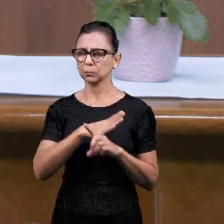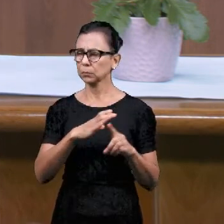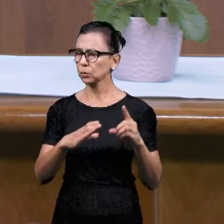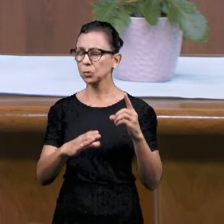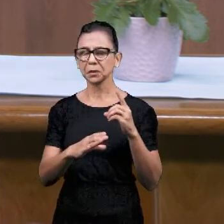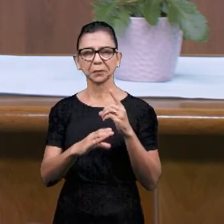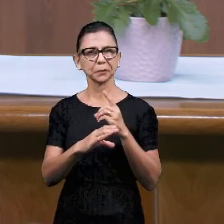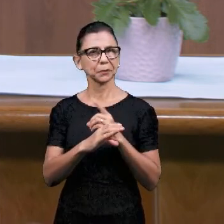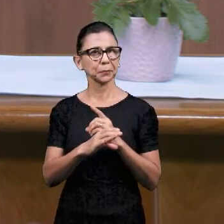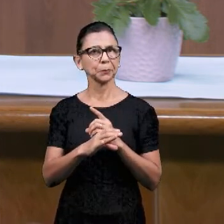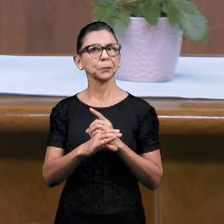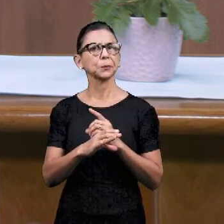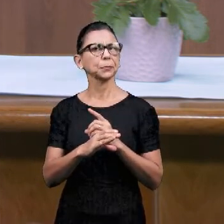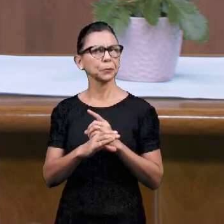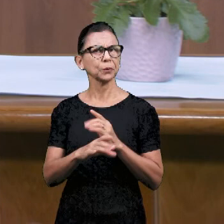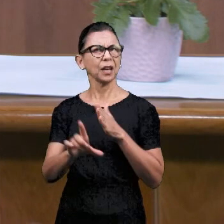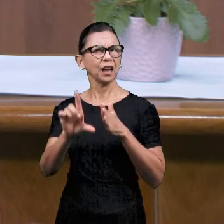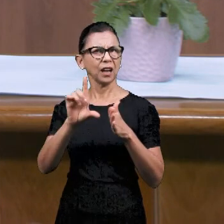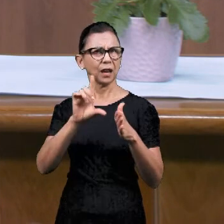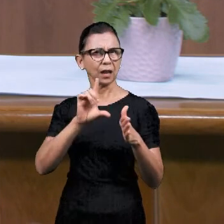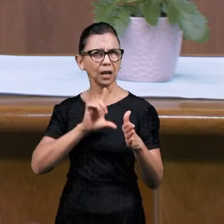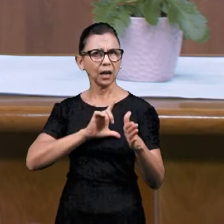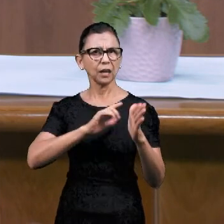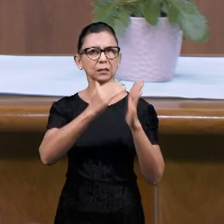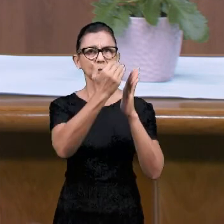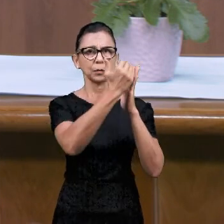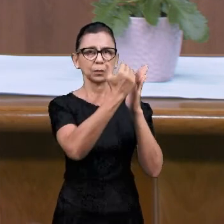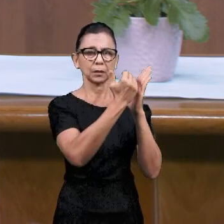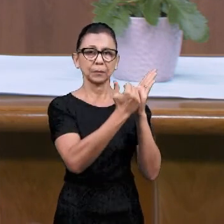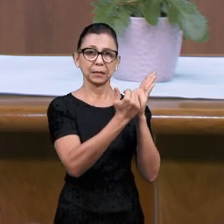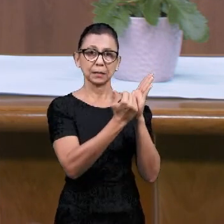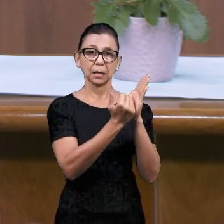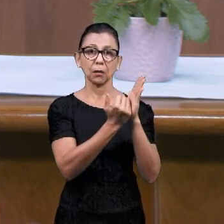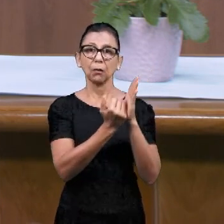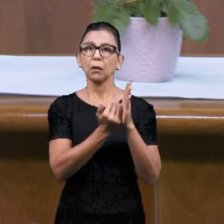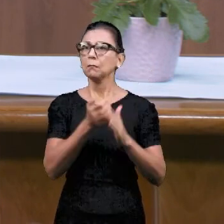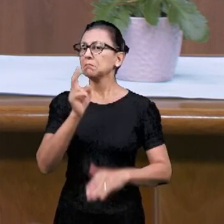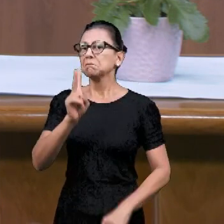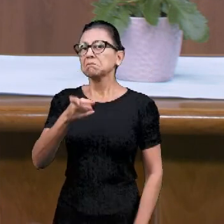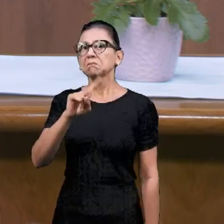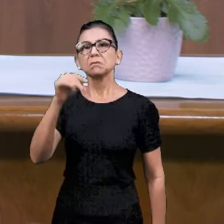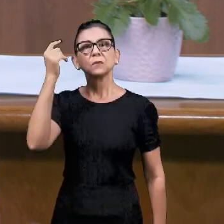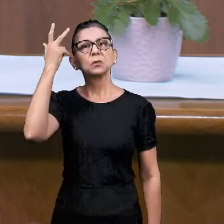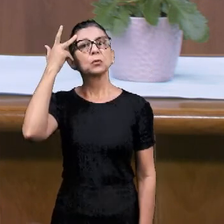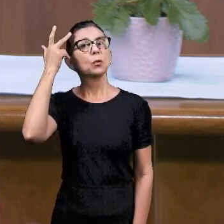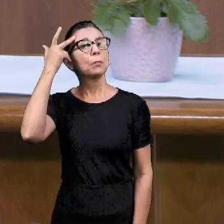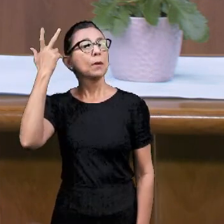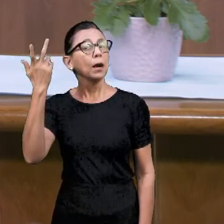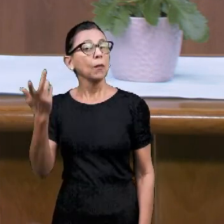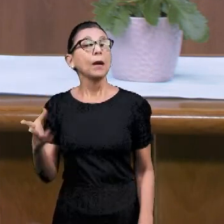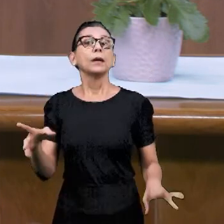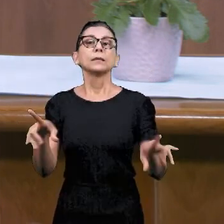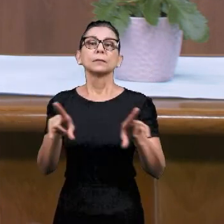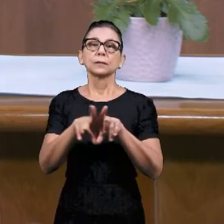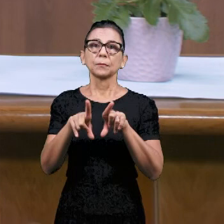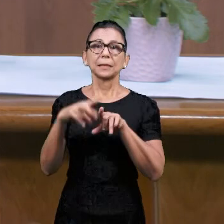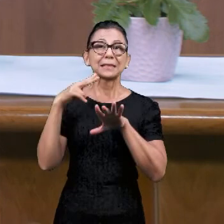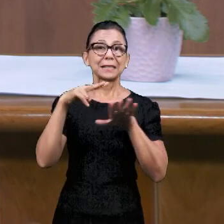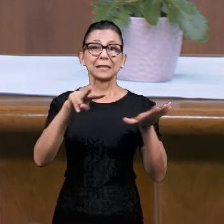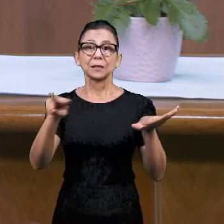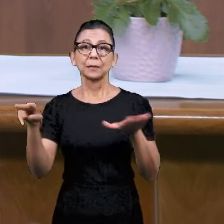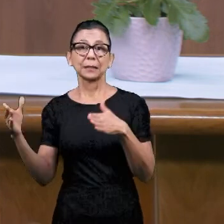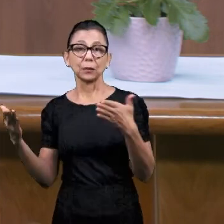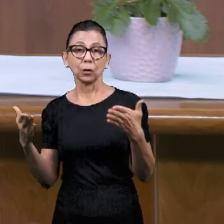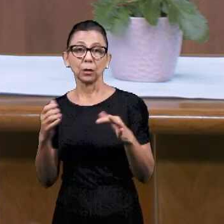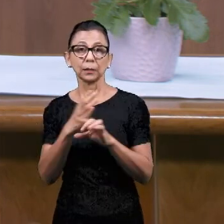en ligne, dans le canal YouTube, tout continue normalement, y compris cette semaine, c'est la semaine